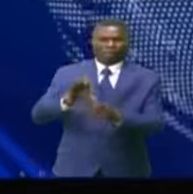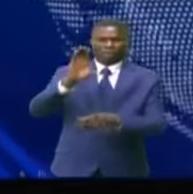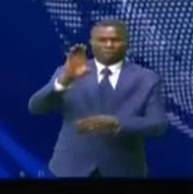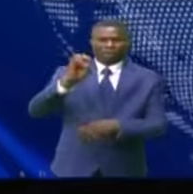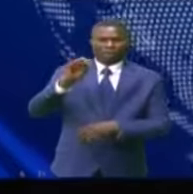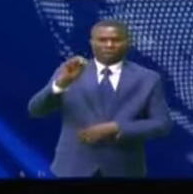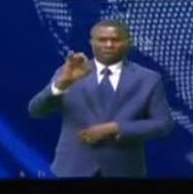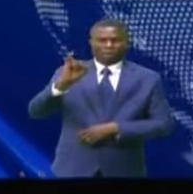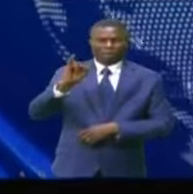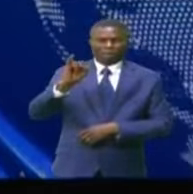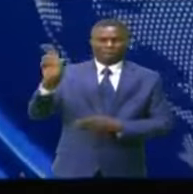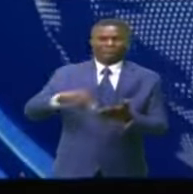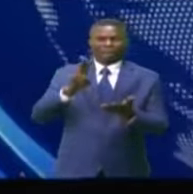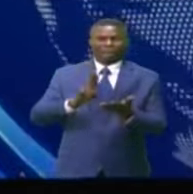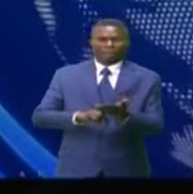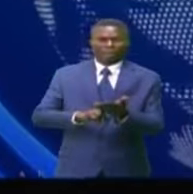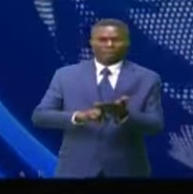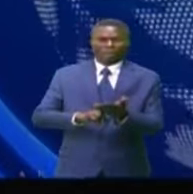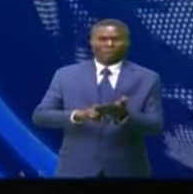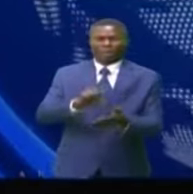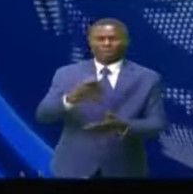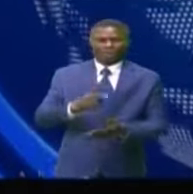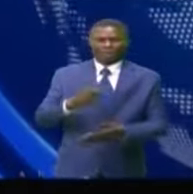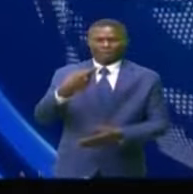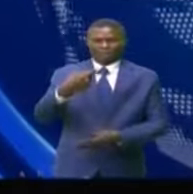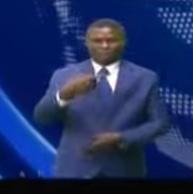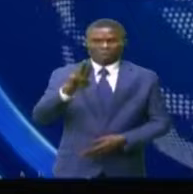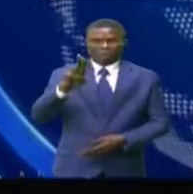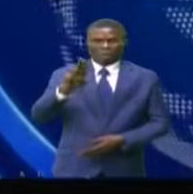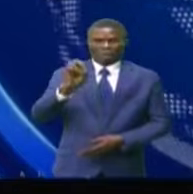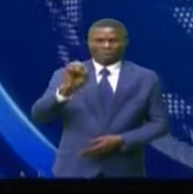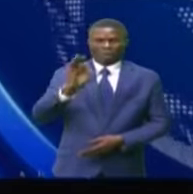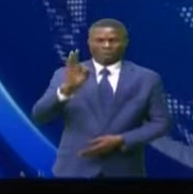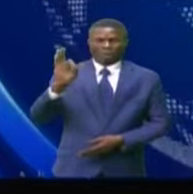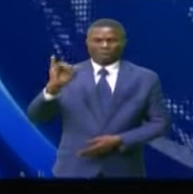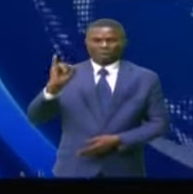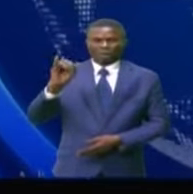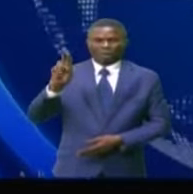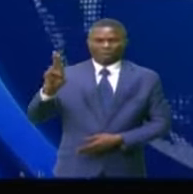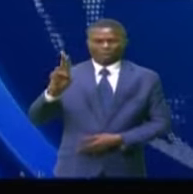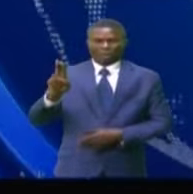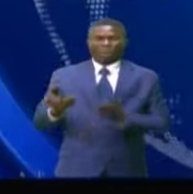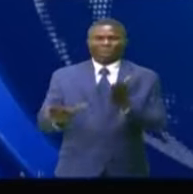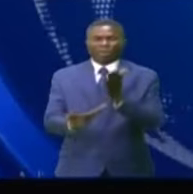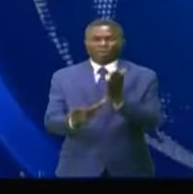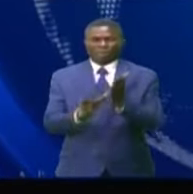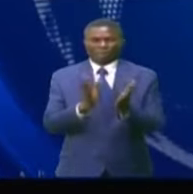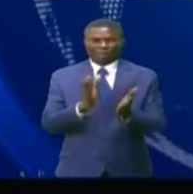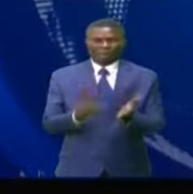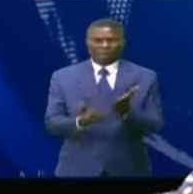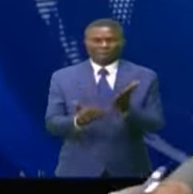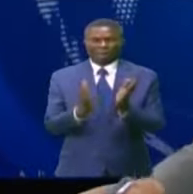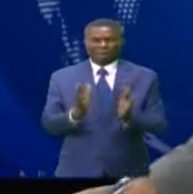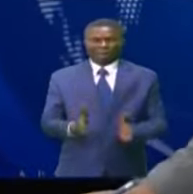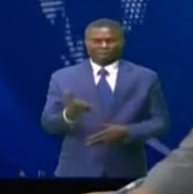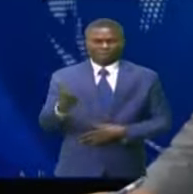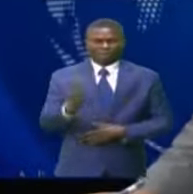porte la signature du greffier divisionnaire intérimaire Stanislas Mbuyamba